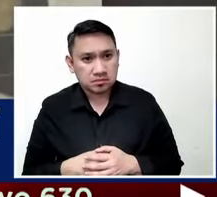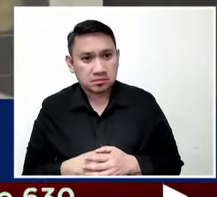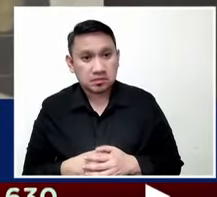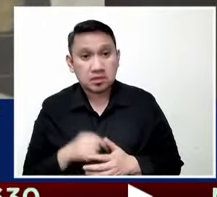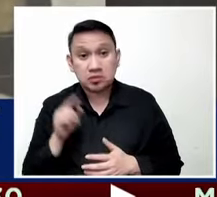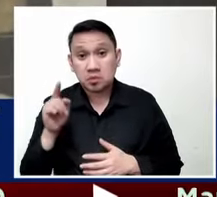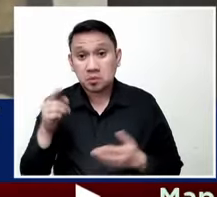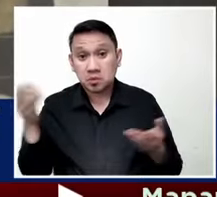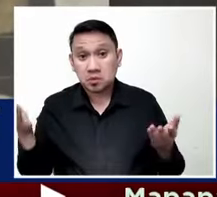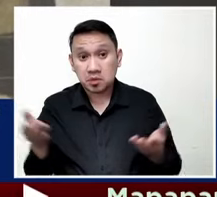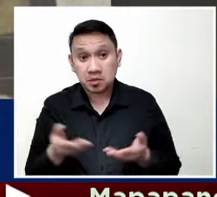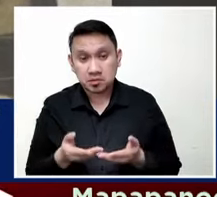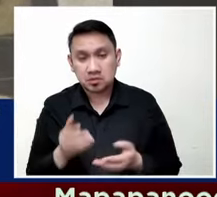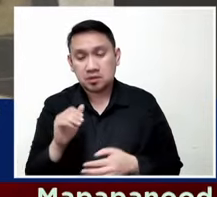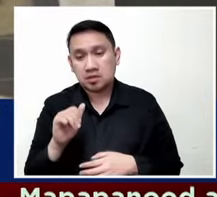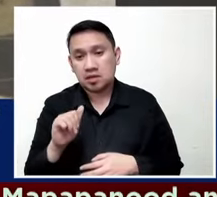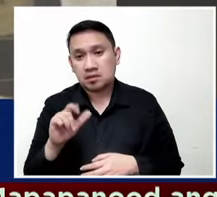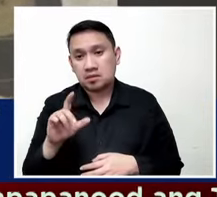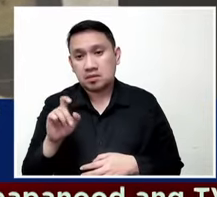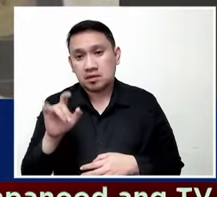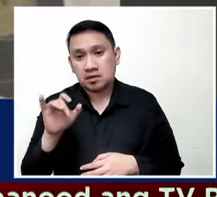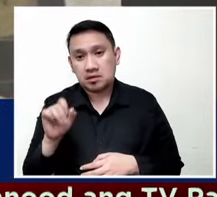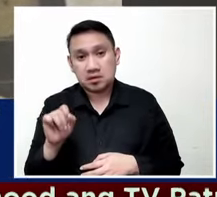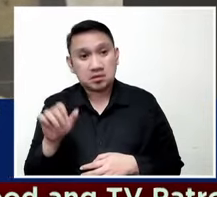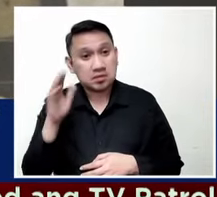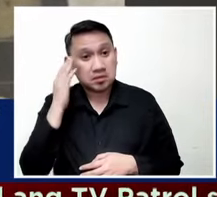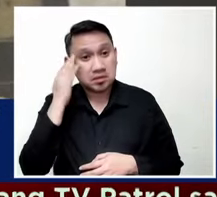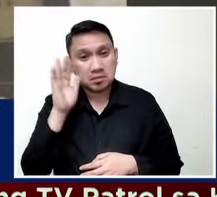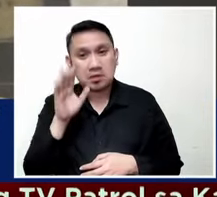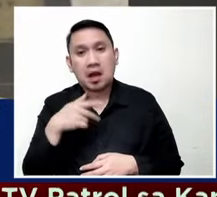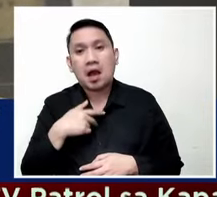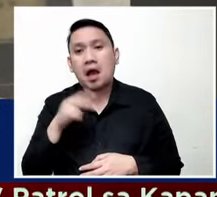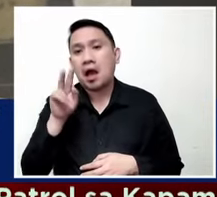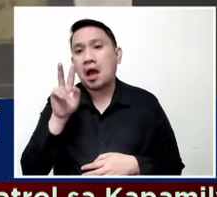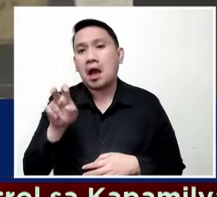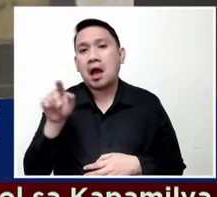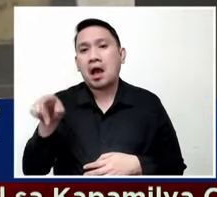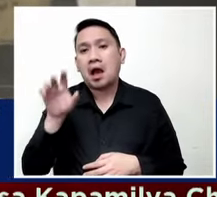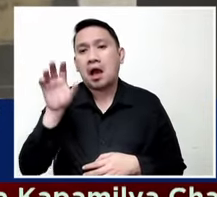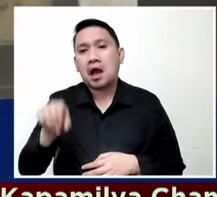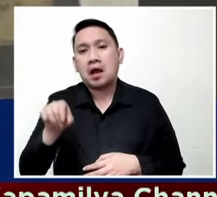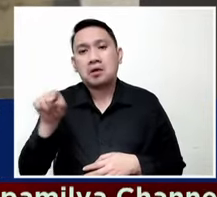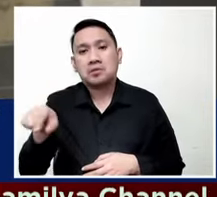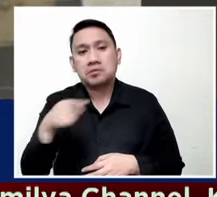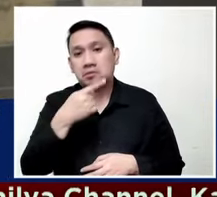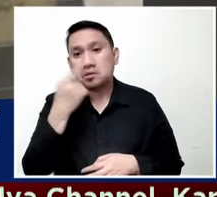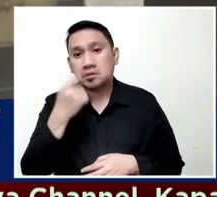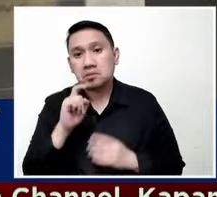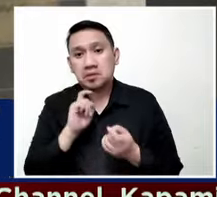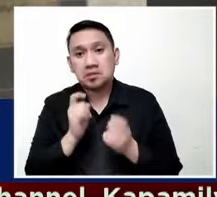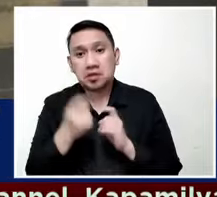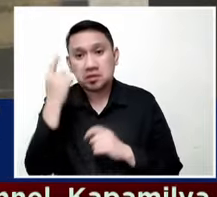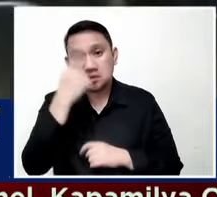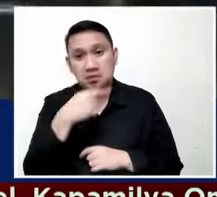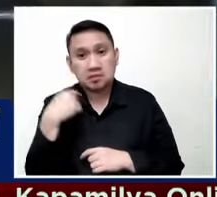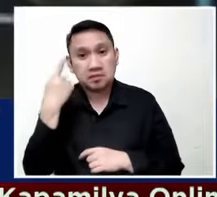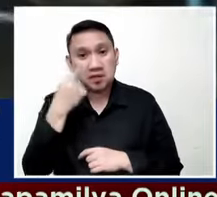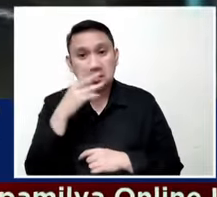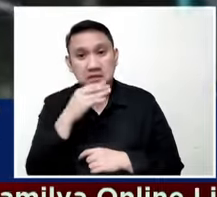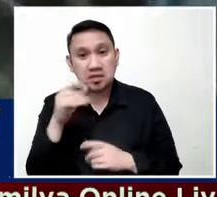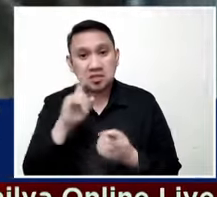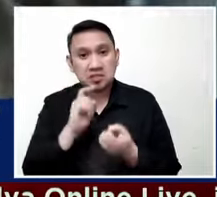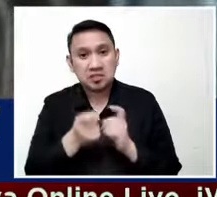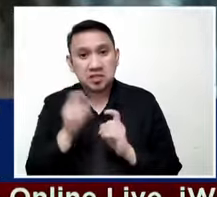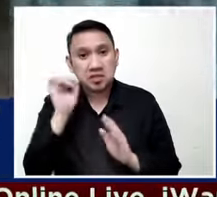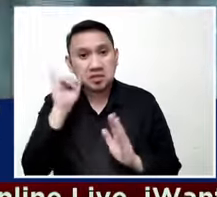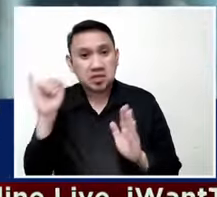Nagpakilala ito sa pangalang Alexis. Ang hindi niya alam na bistado na siya ng pulisya sa ginawa nitong pagpapalit ng mukha at identity. Ayon